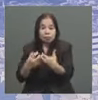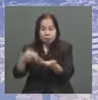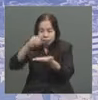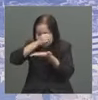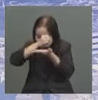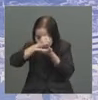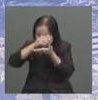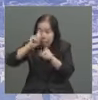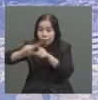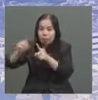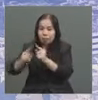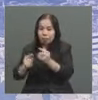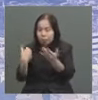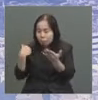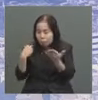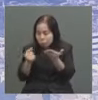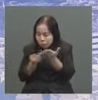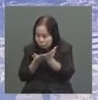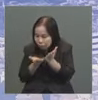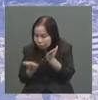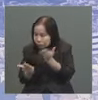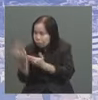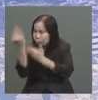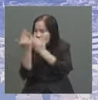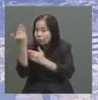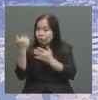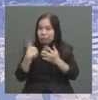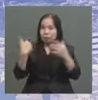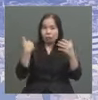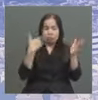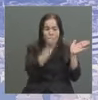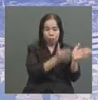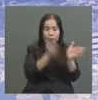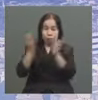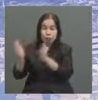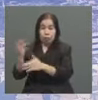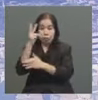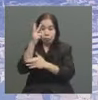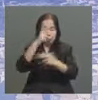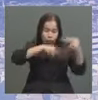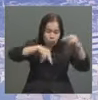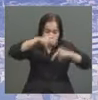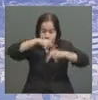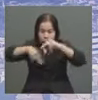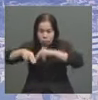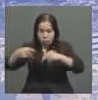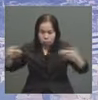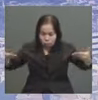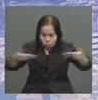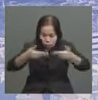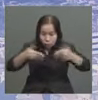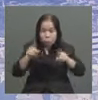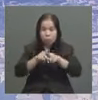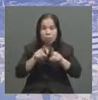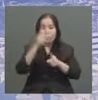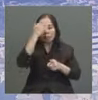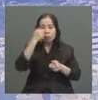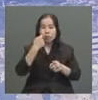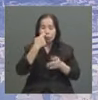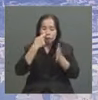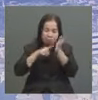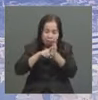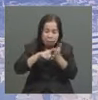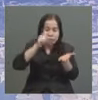วจแล้วบอกผลออกมาตอนแรกต้องใช้ถึง2แล็บ2แห่ง2ที่เพื่อยืนยันกันเพราะว่ามันเป็นเชื้อก็ใหม่วิธีการก็